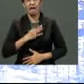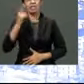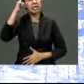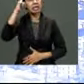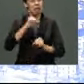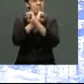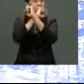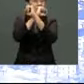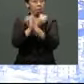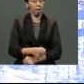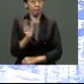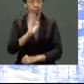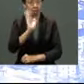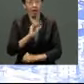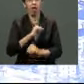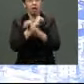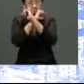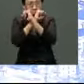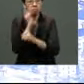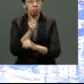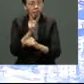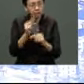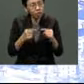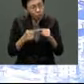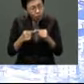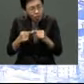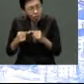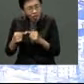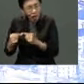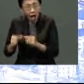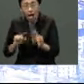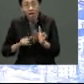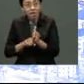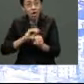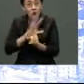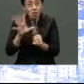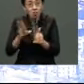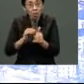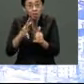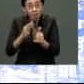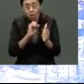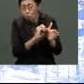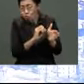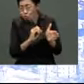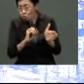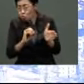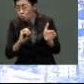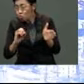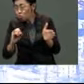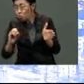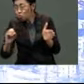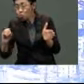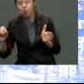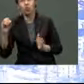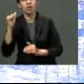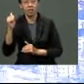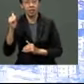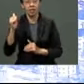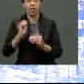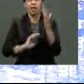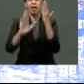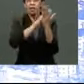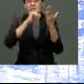ใจครับจนกว่าเราจะยาวนานไปกว่านี้แล้วก็การที่ดูแลพื้นที่ของประเทศไทยให้ดีที่สุดเท่าที่จะดี